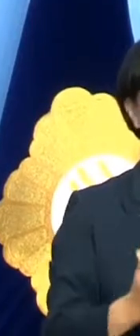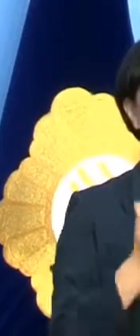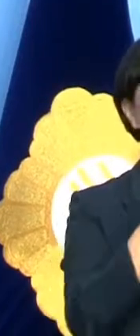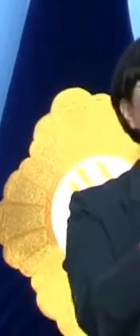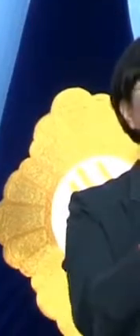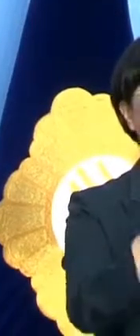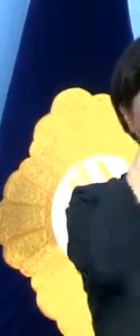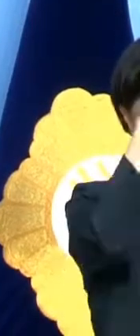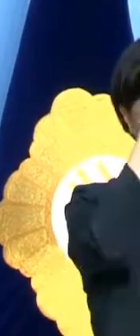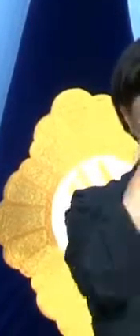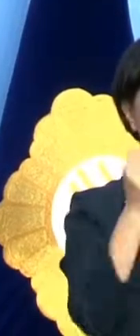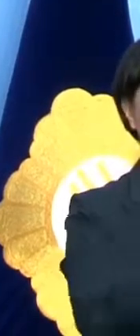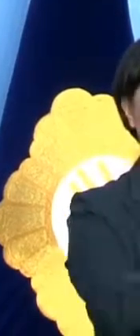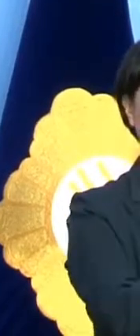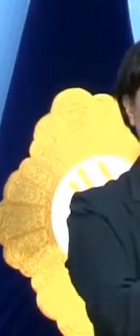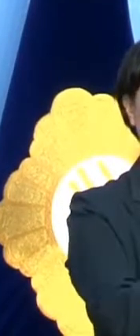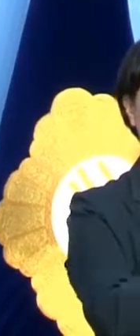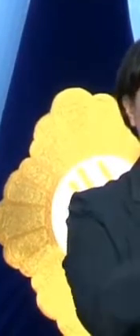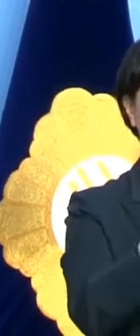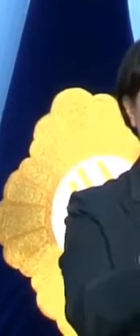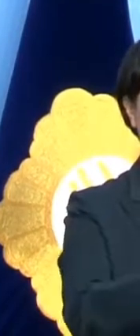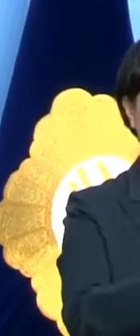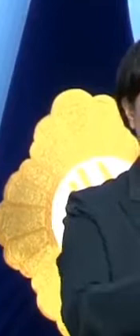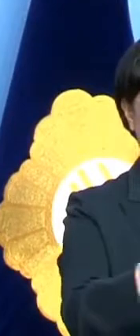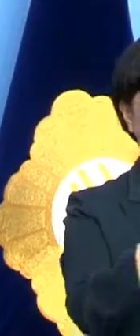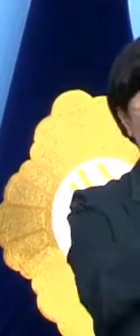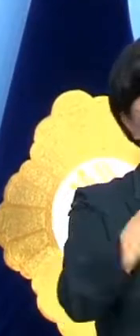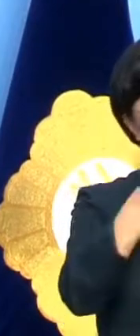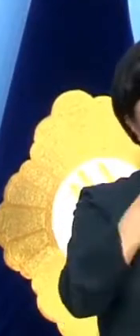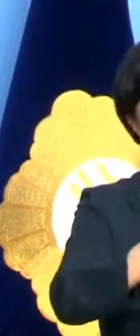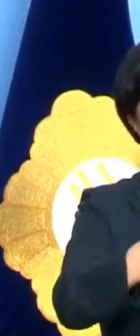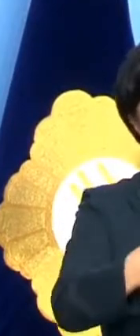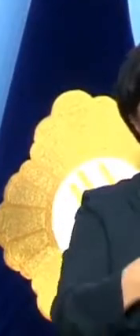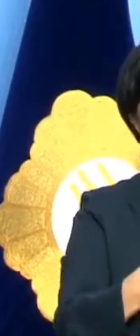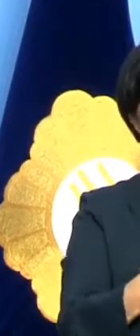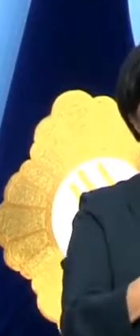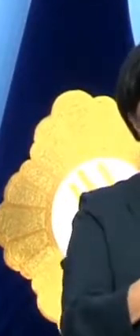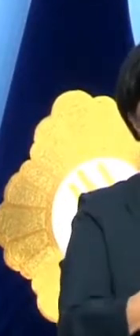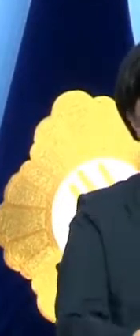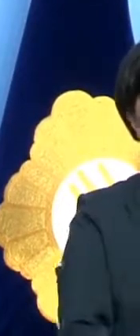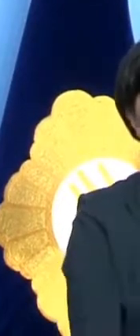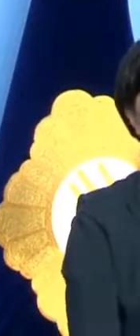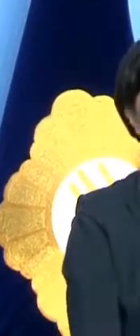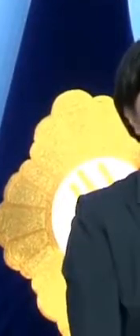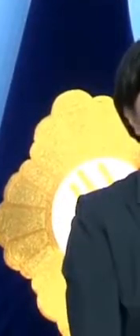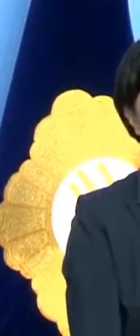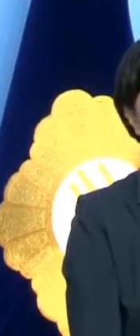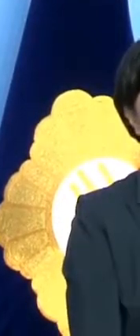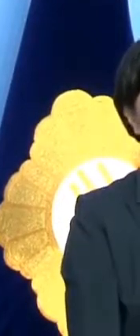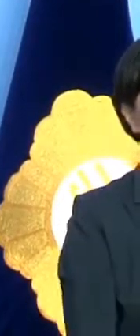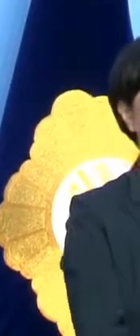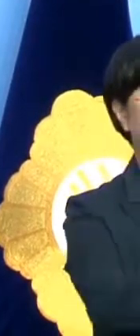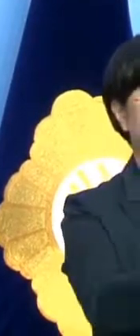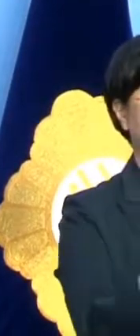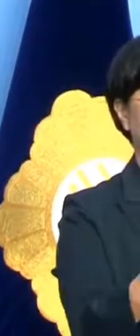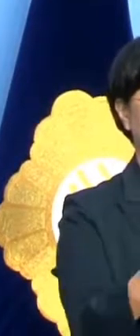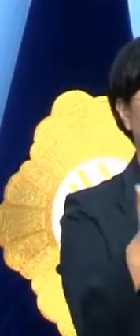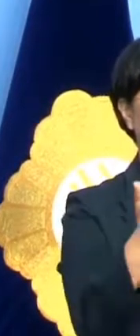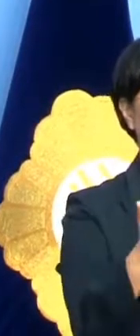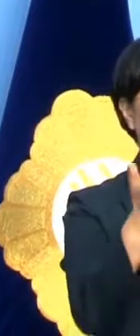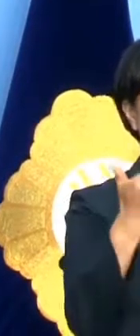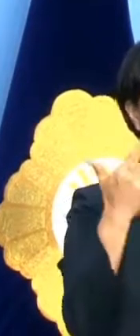여러분들은 5 거에 대해서 뜨거운 감사 말씀 드립니다 지난 8월 초부터